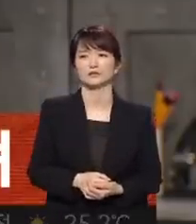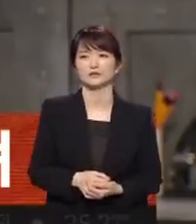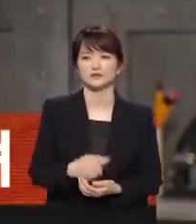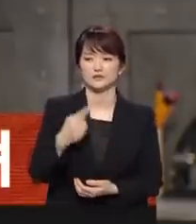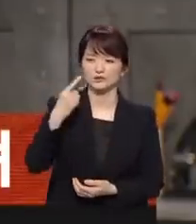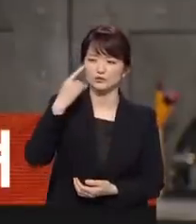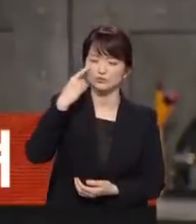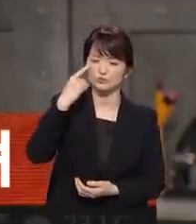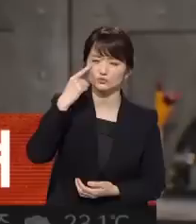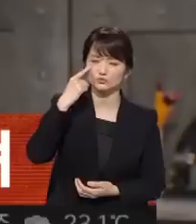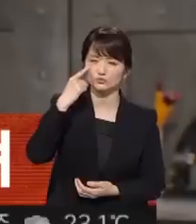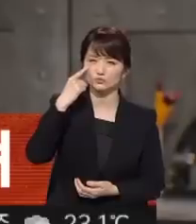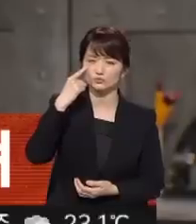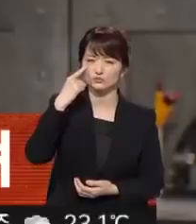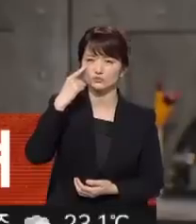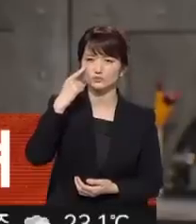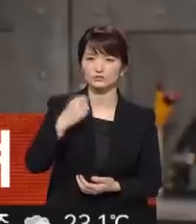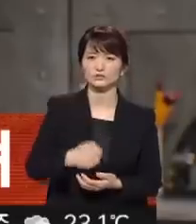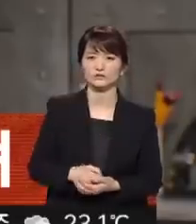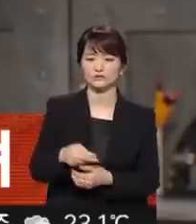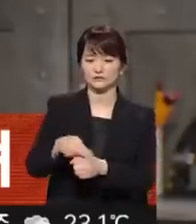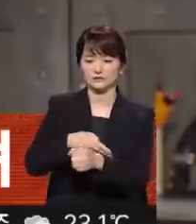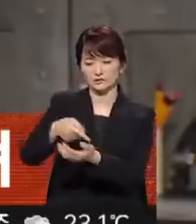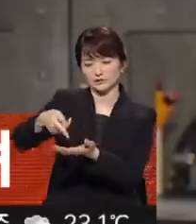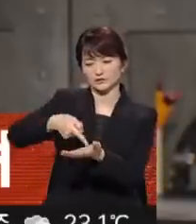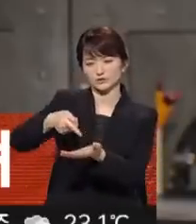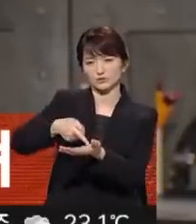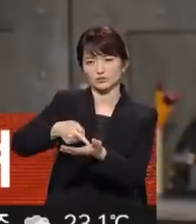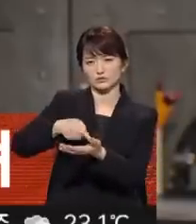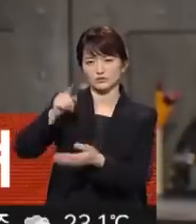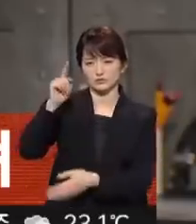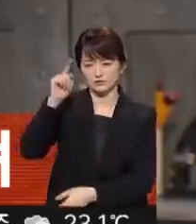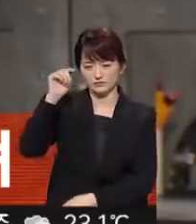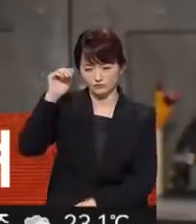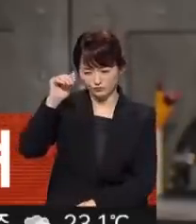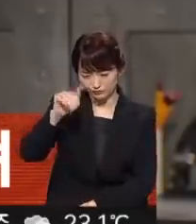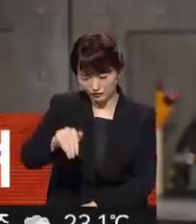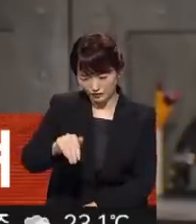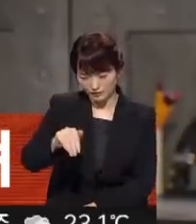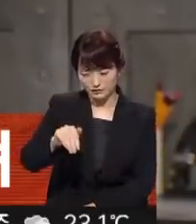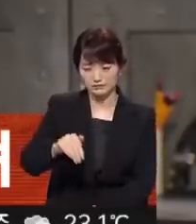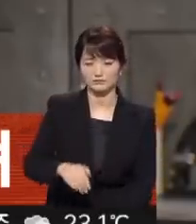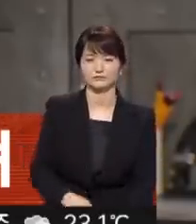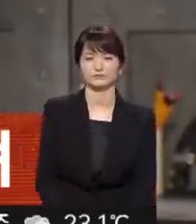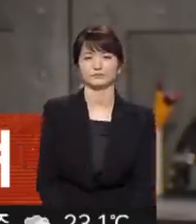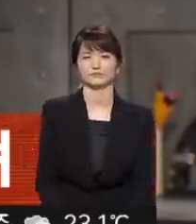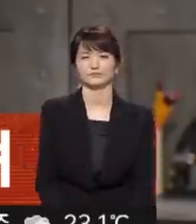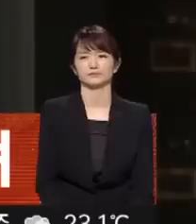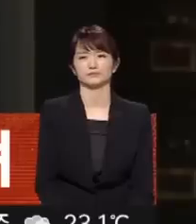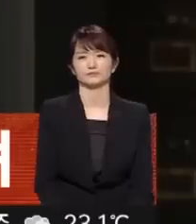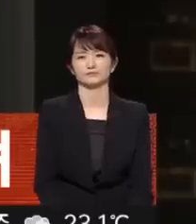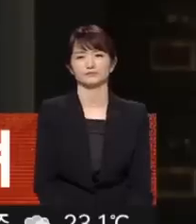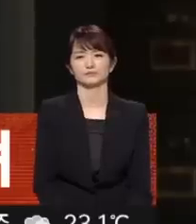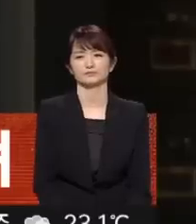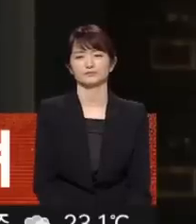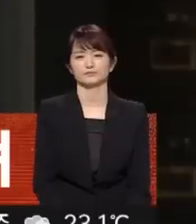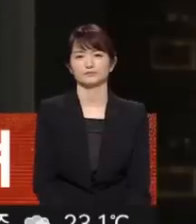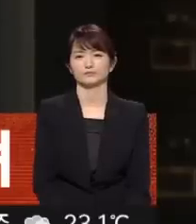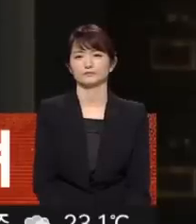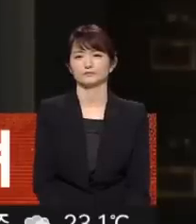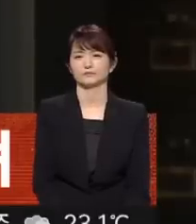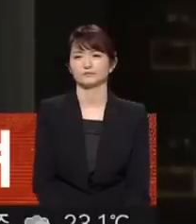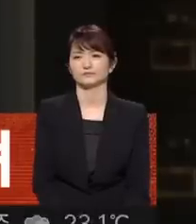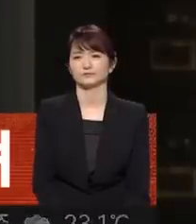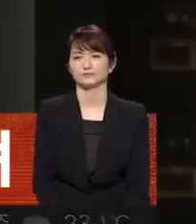의사의 잘못을 해가지고 눈이 오히려 더 나빠졌기 때문에 상태가 매우 심각하게 된 거죠. 제가 교수님께 마지막으로 좀 여쭤보겠습니다.